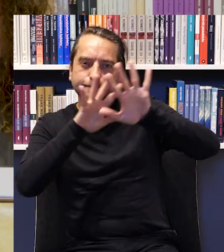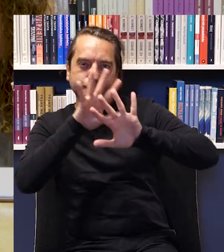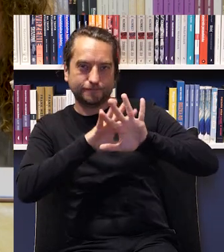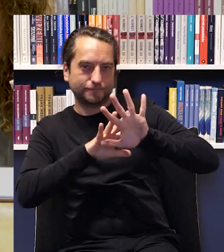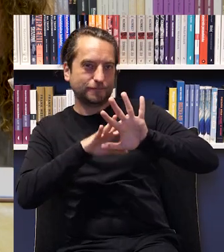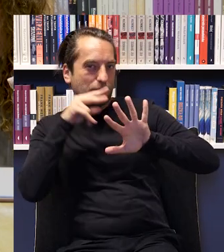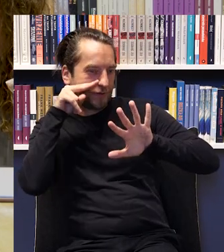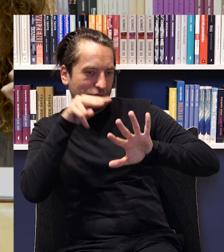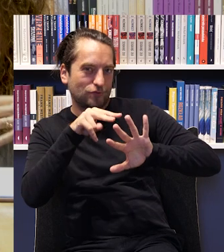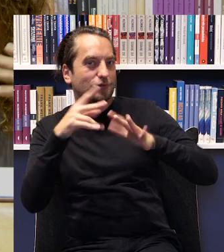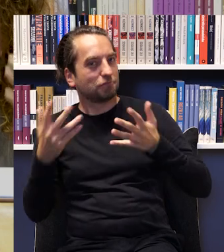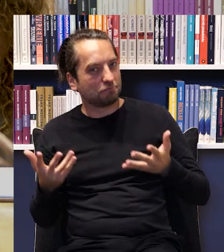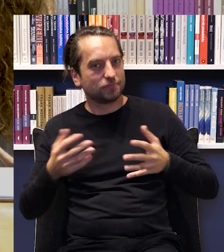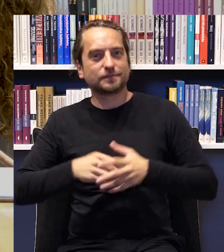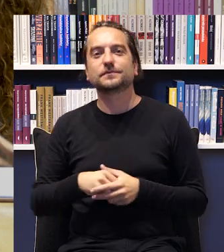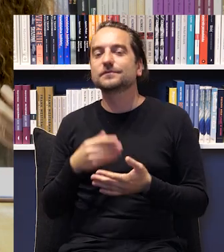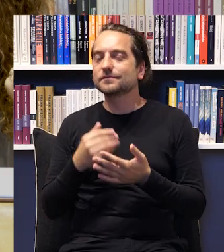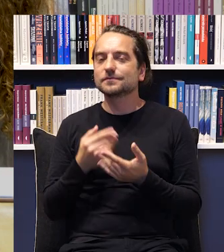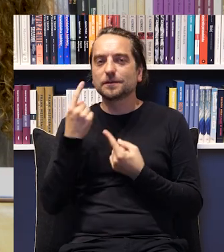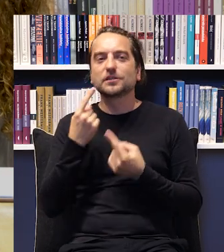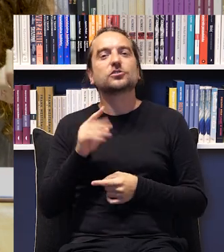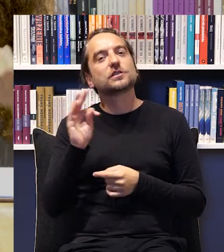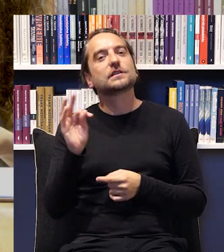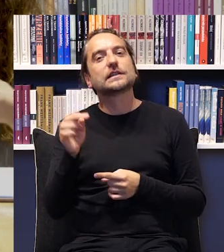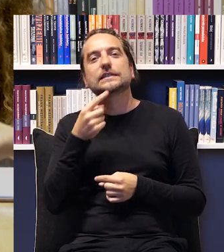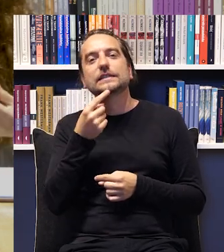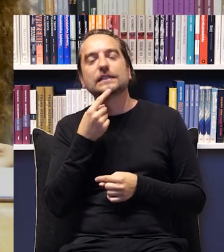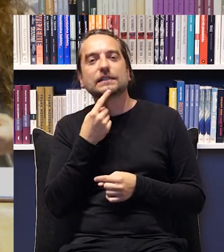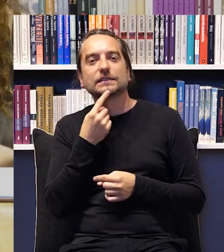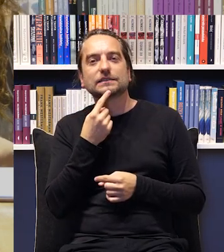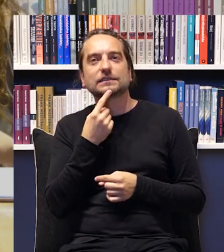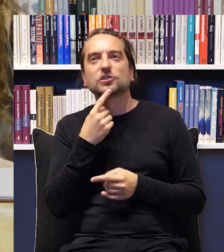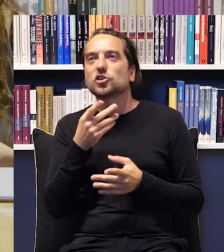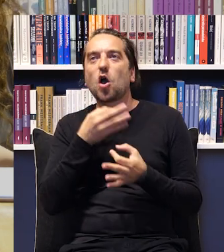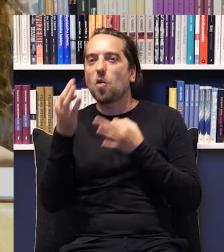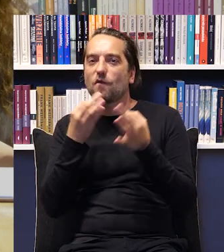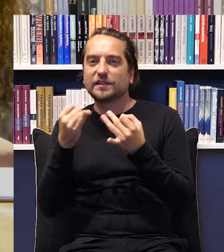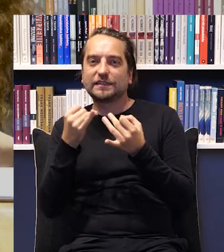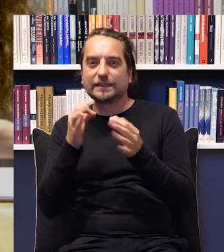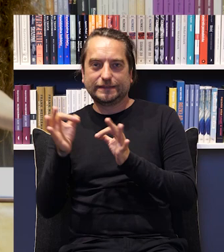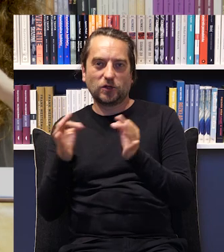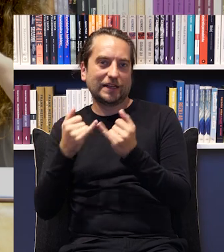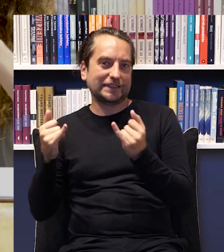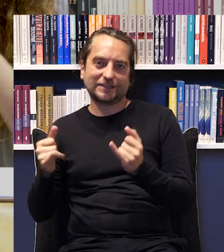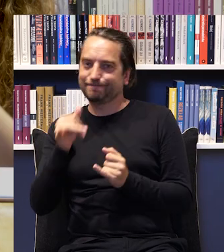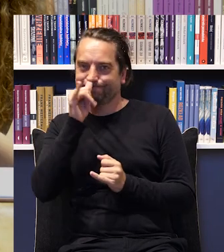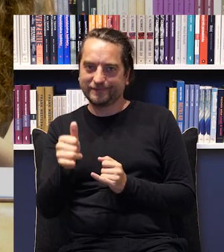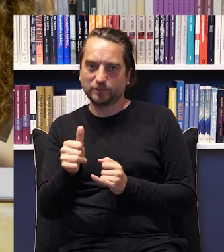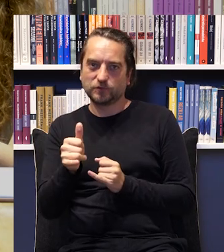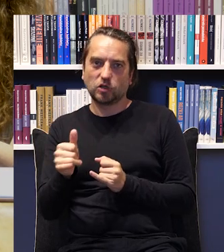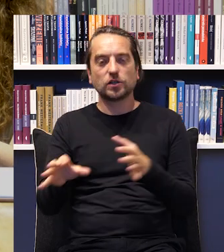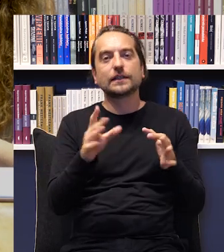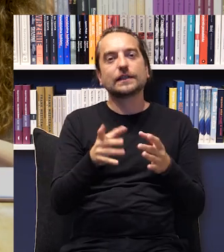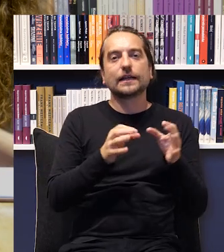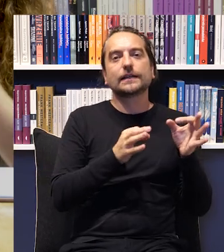poczucie, że ten język, że tej opowieści nie dało się opowiedzieć innym językiem, że ten język jest bardzo spójny